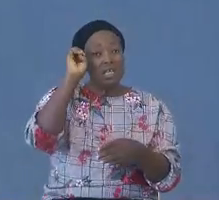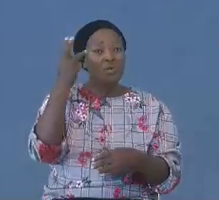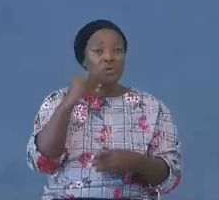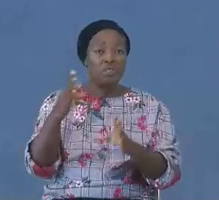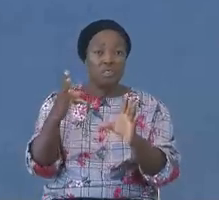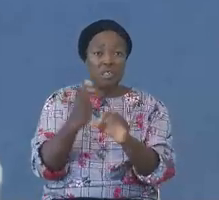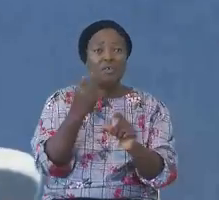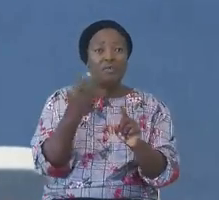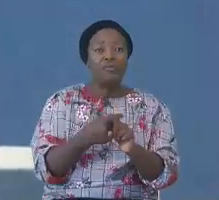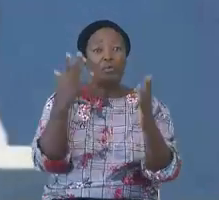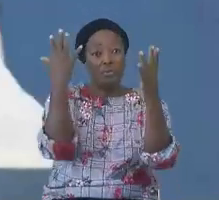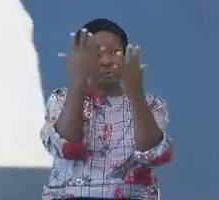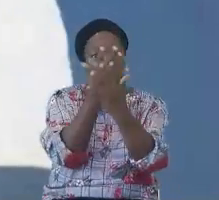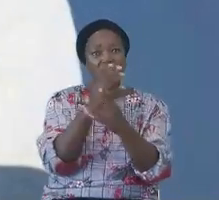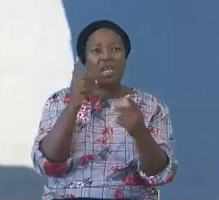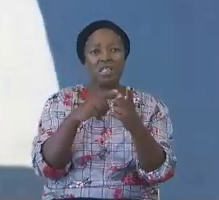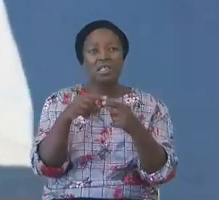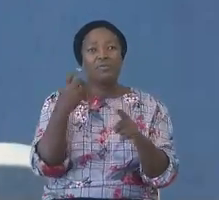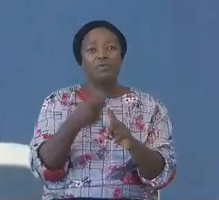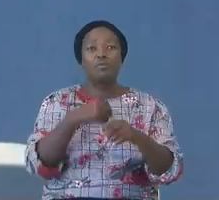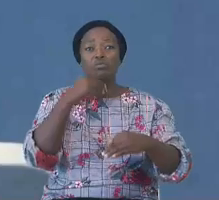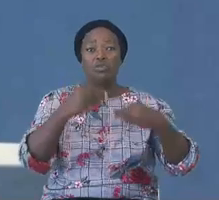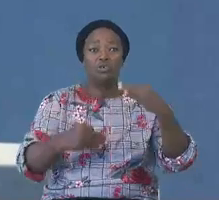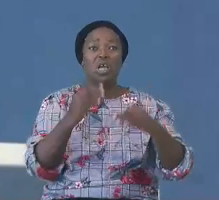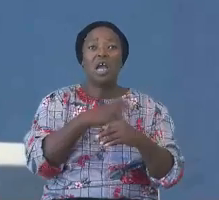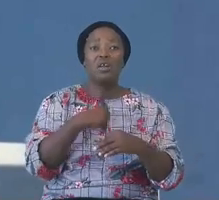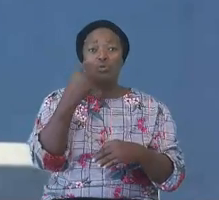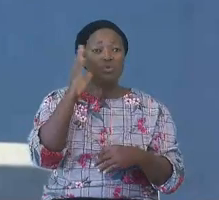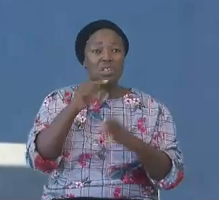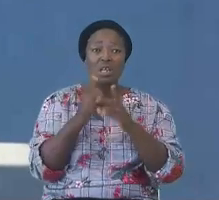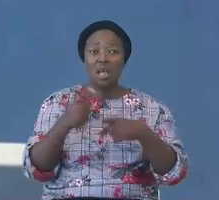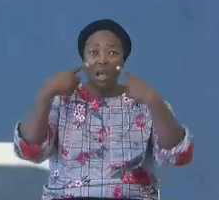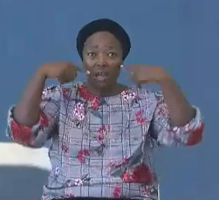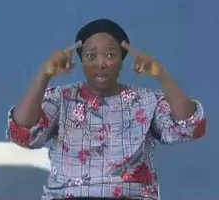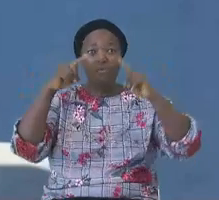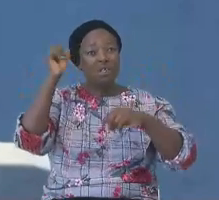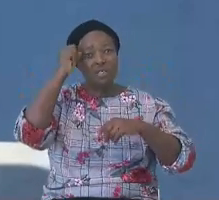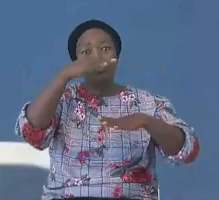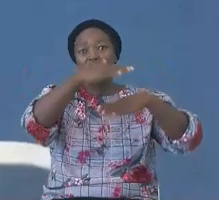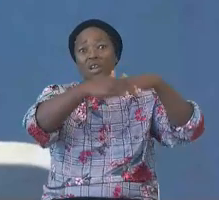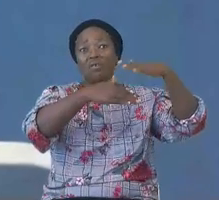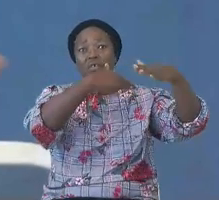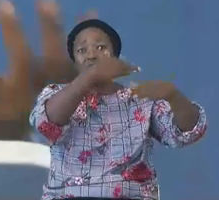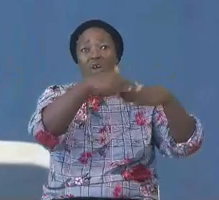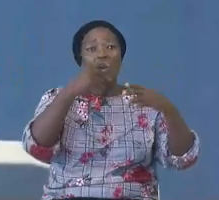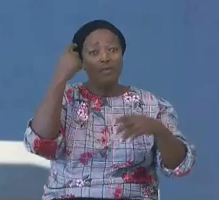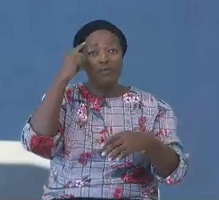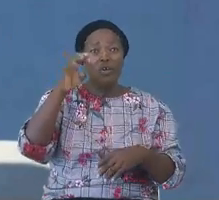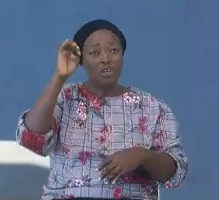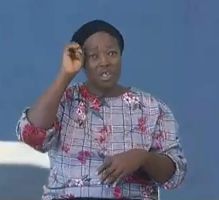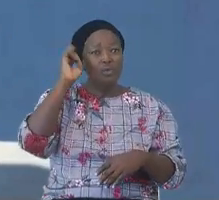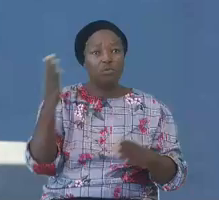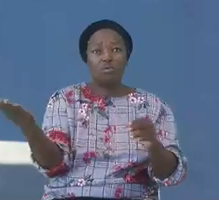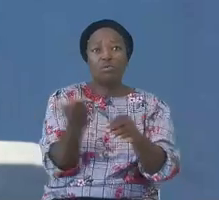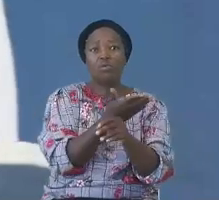8, il dit, verset 8, il a été enlevé par l'angoisse et le châtiment, et